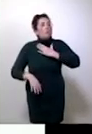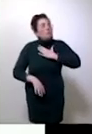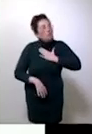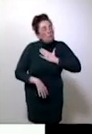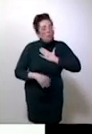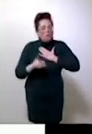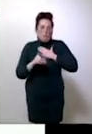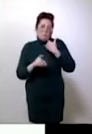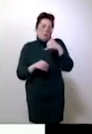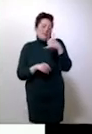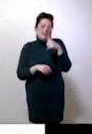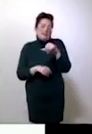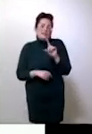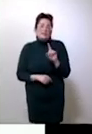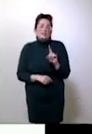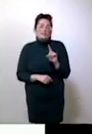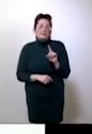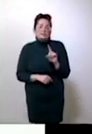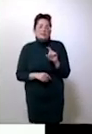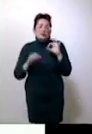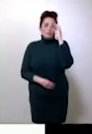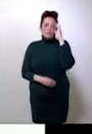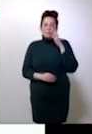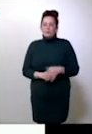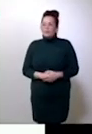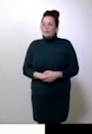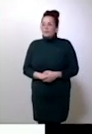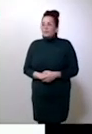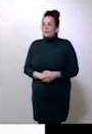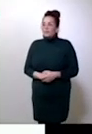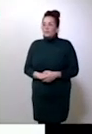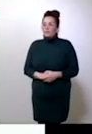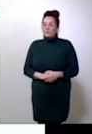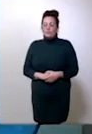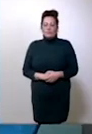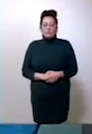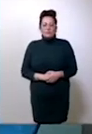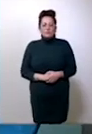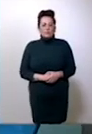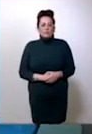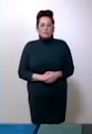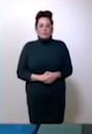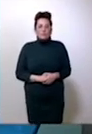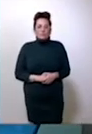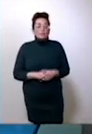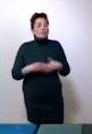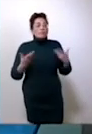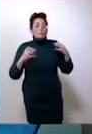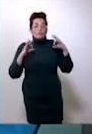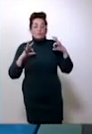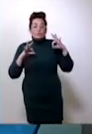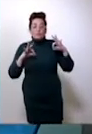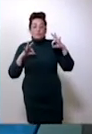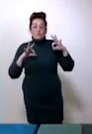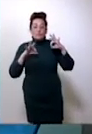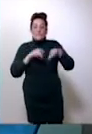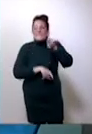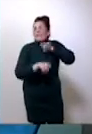loin dans cette voie. Nous avons, dans la poursuite de cet héritage aussi,